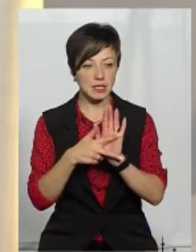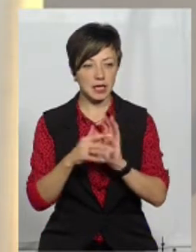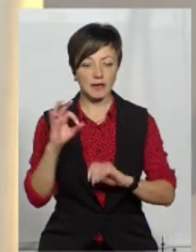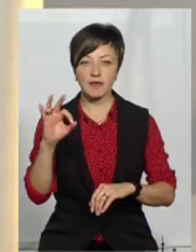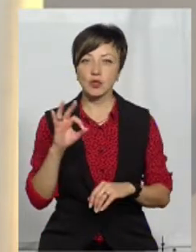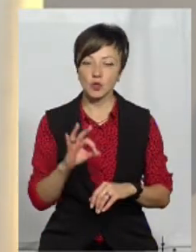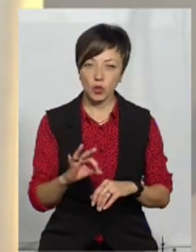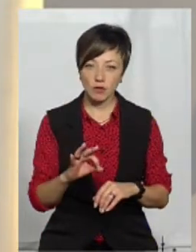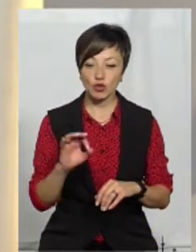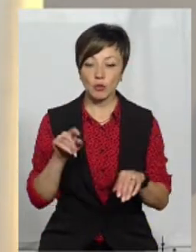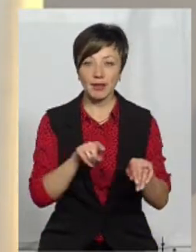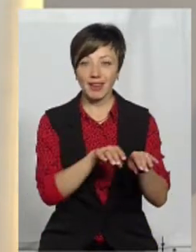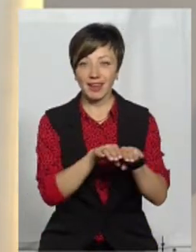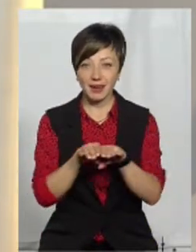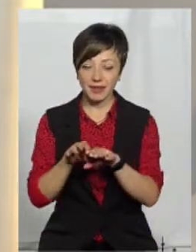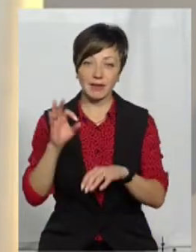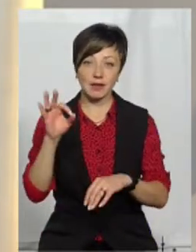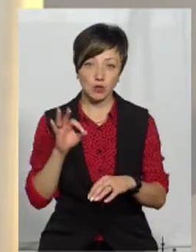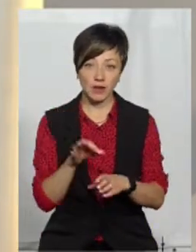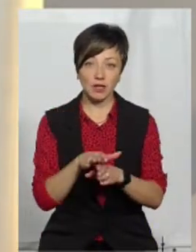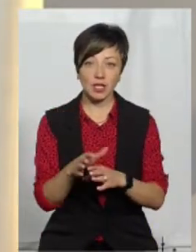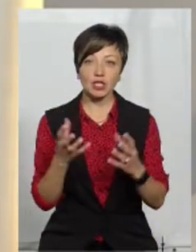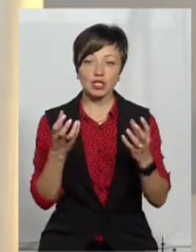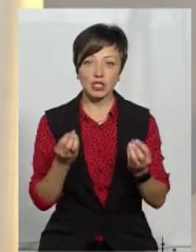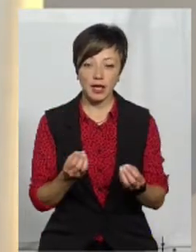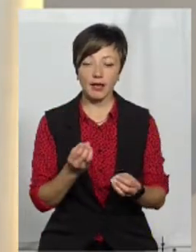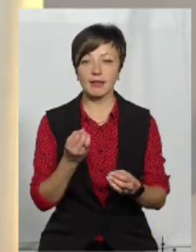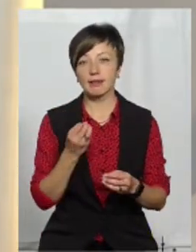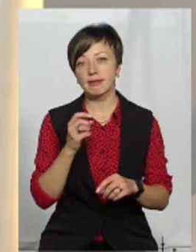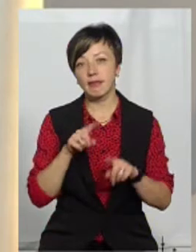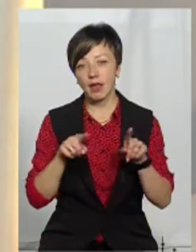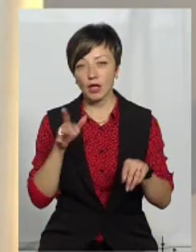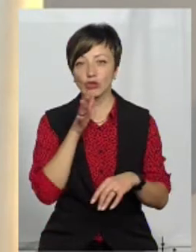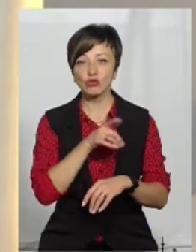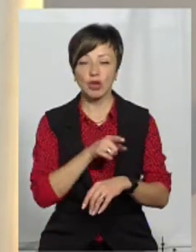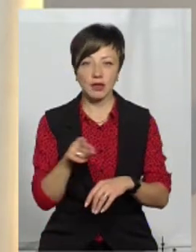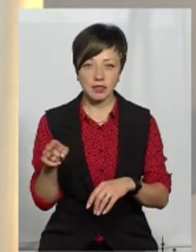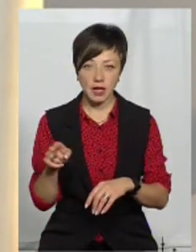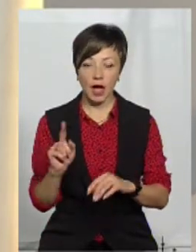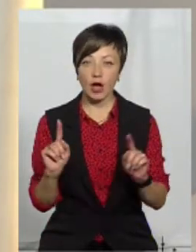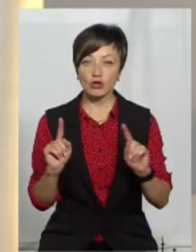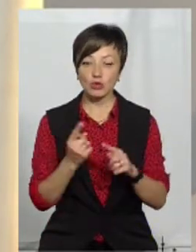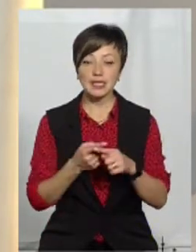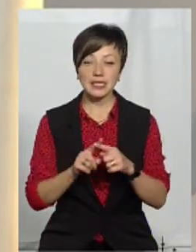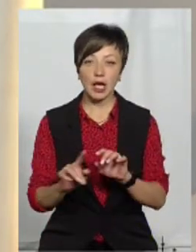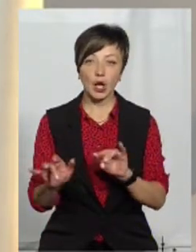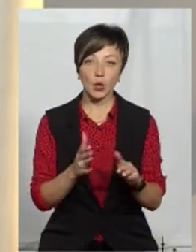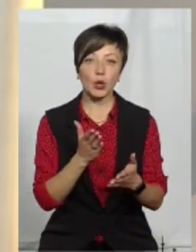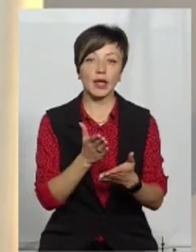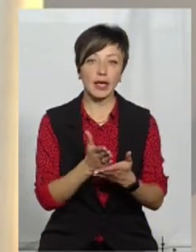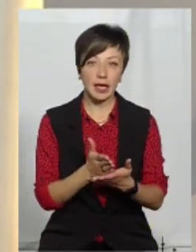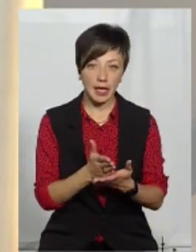70-80%. Щоб вийти нам на такий відсоток, ще треба деякий час. Але те, що цей рух вже є, і він